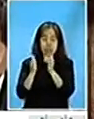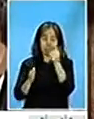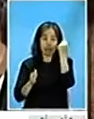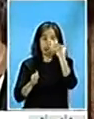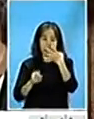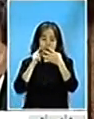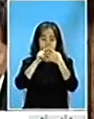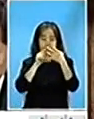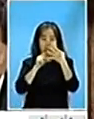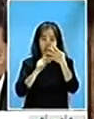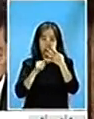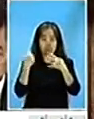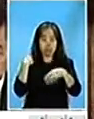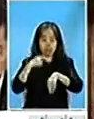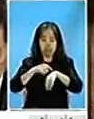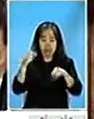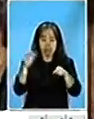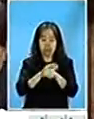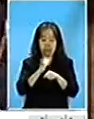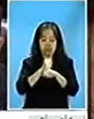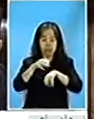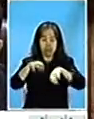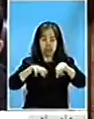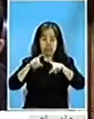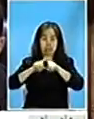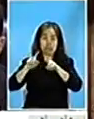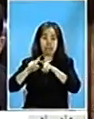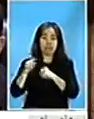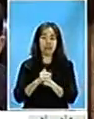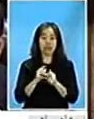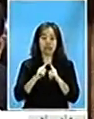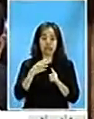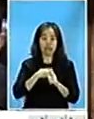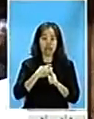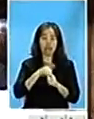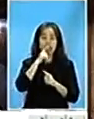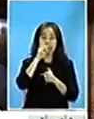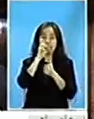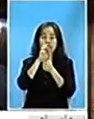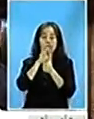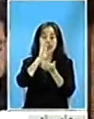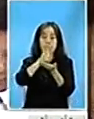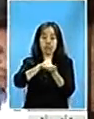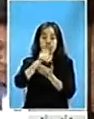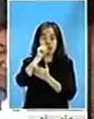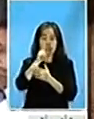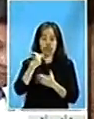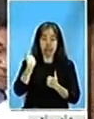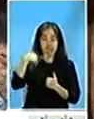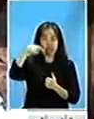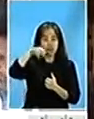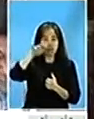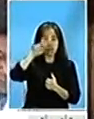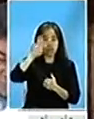และใช้เวลาอย่างเต็มความสามารถข้อสังเกตอย่างหนึ่งที่อยากจะฝากไปทางเพื่อนสมาชิกก็คือร่างพระราชบัญญัติงบประมา